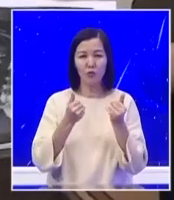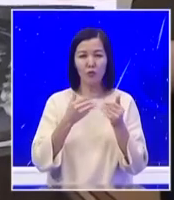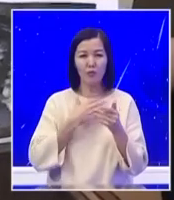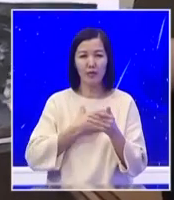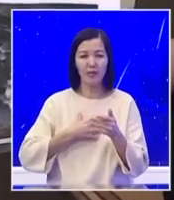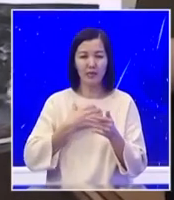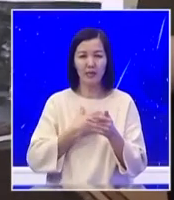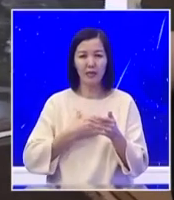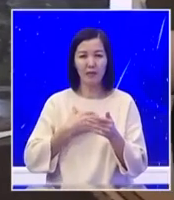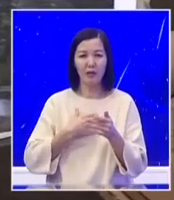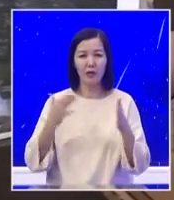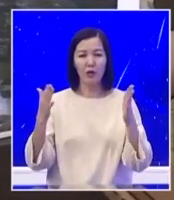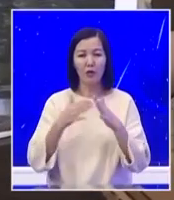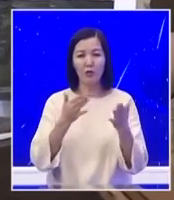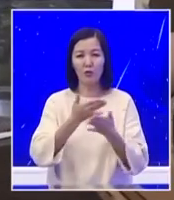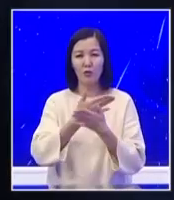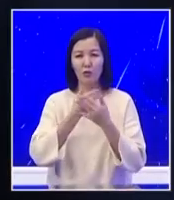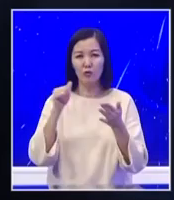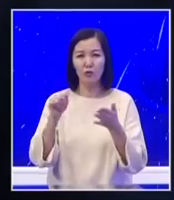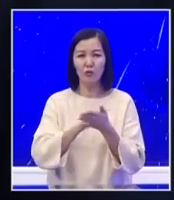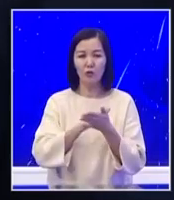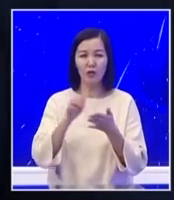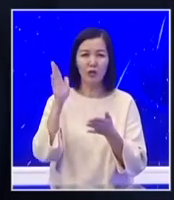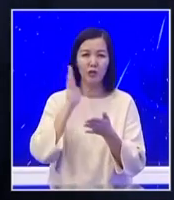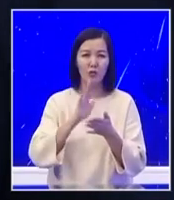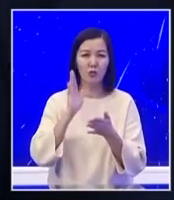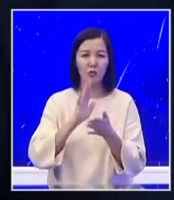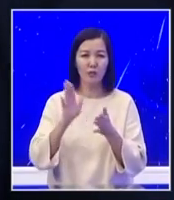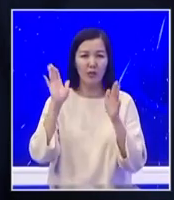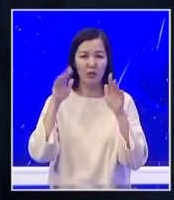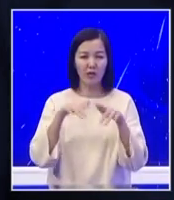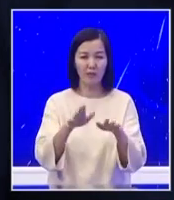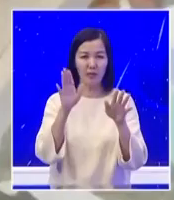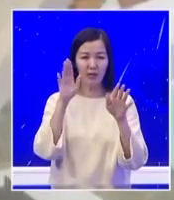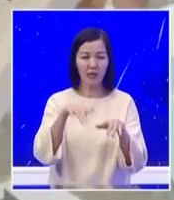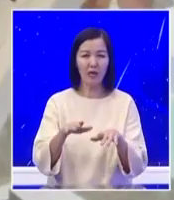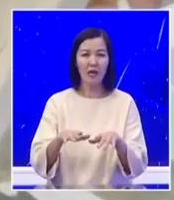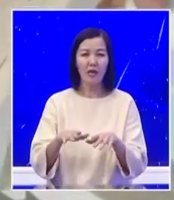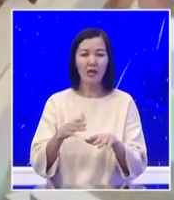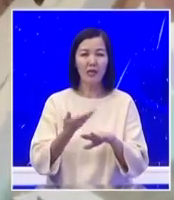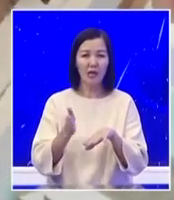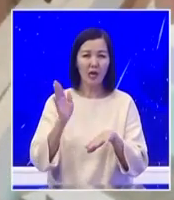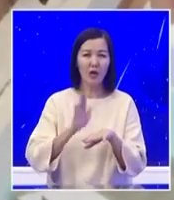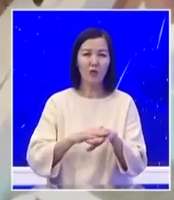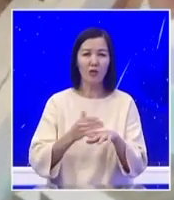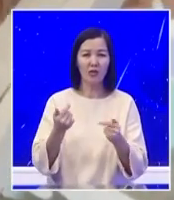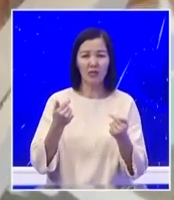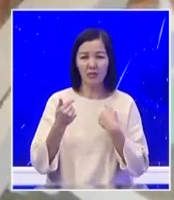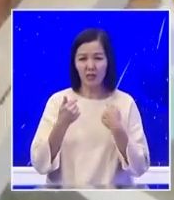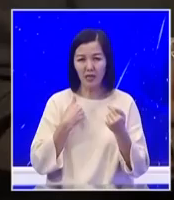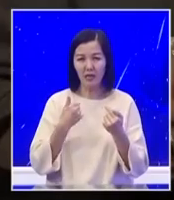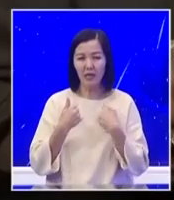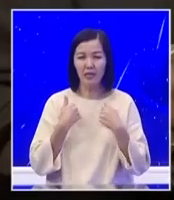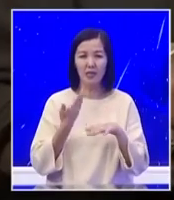Үйлері қирап, мал-мүлікпен қатар құжаттарын да су шайып кетіпті. Психологиялық тұрғыда ауыр соққы алғандарын жасырмайды. Бірақ та